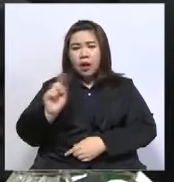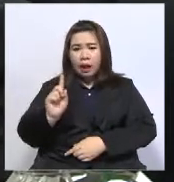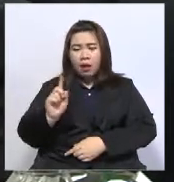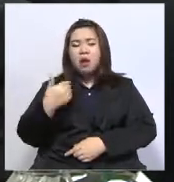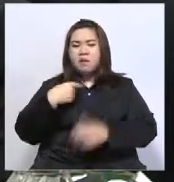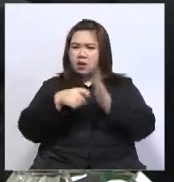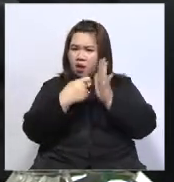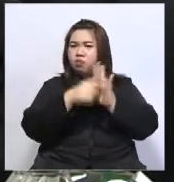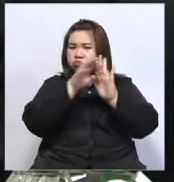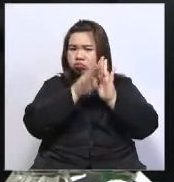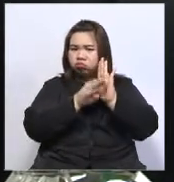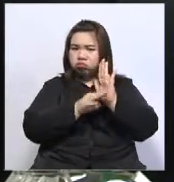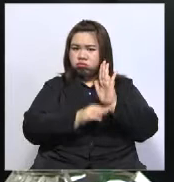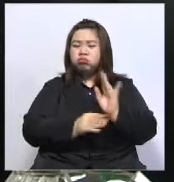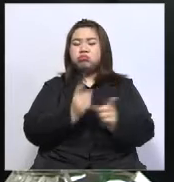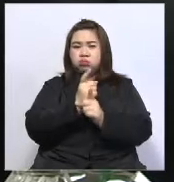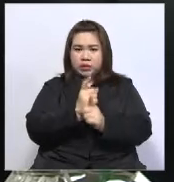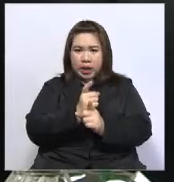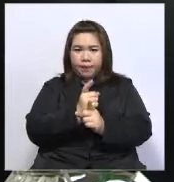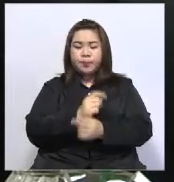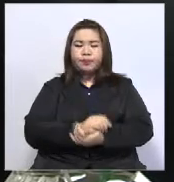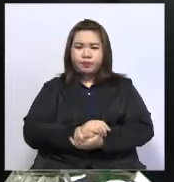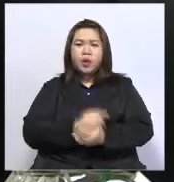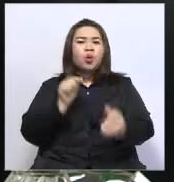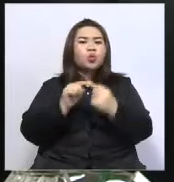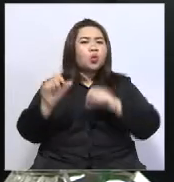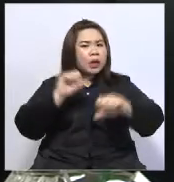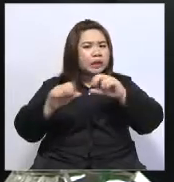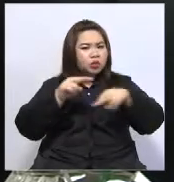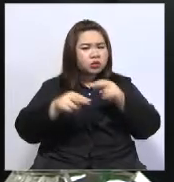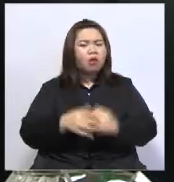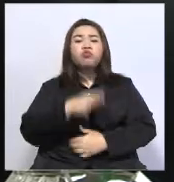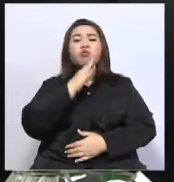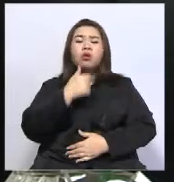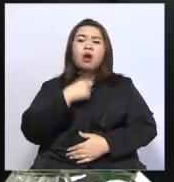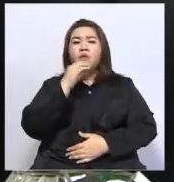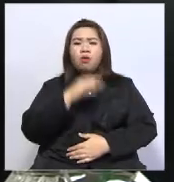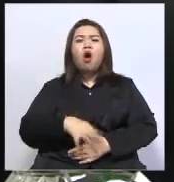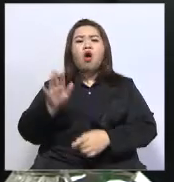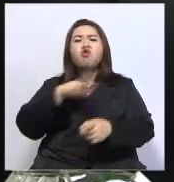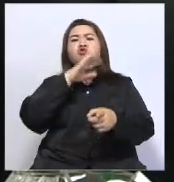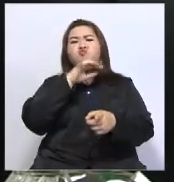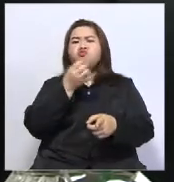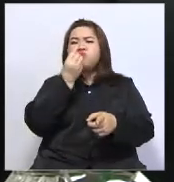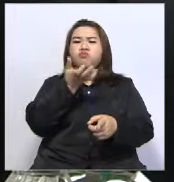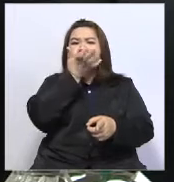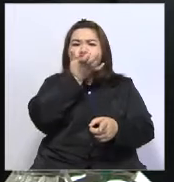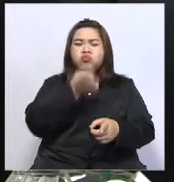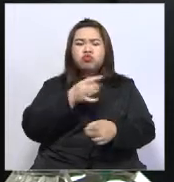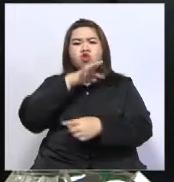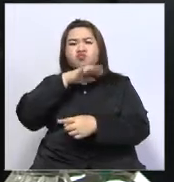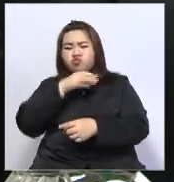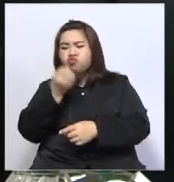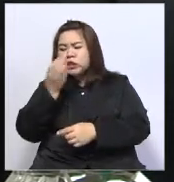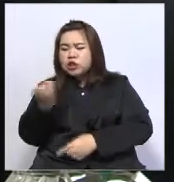ามหลักเหตุผลมันต้องเป็นไปตามหลักวิทยาศาสตร์นะครับจะมาบอกว่าอยู่ดีจะบอกวันนี้หมูกินมากขึ้นวันนี้หมูกินน้อยล